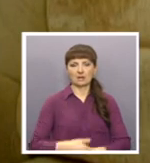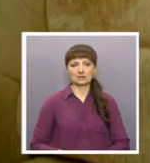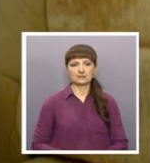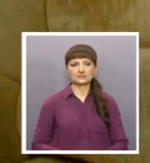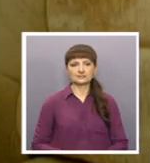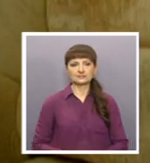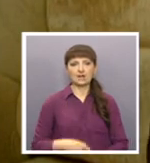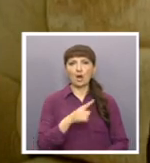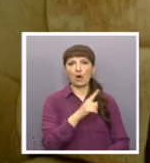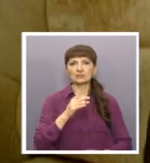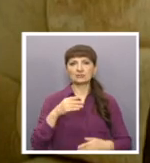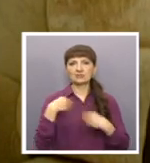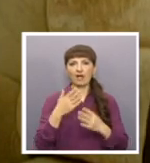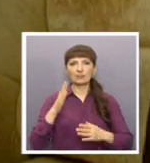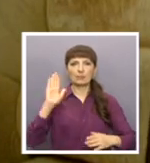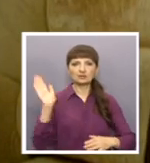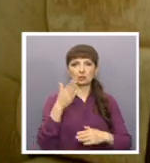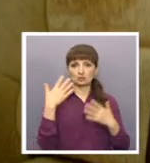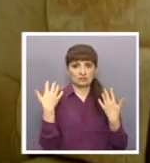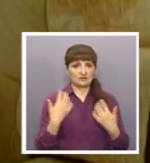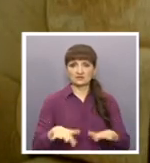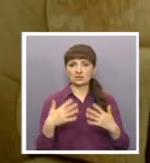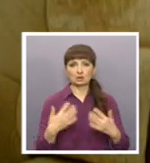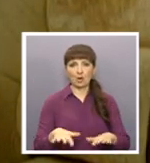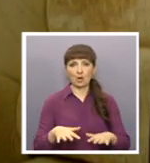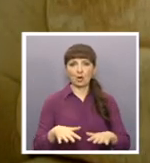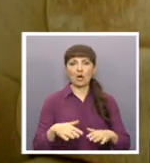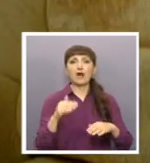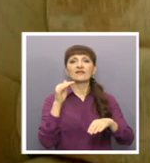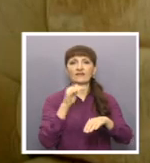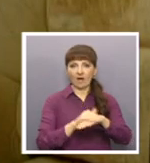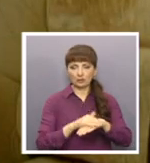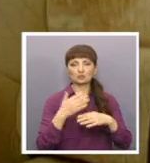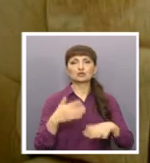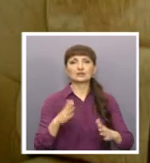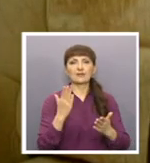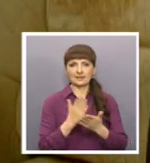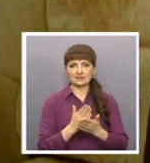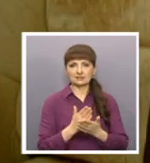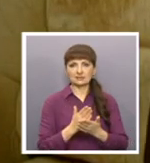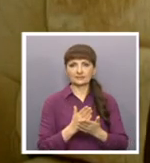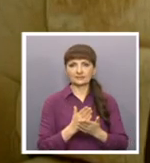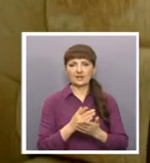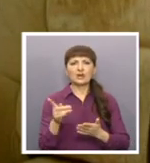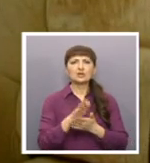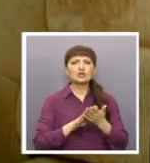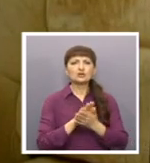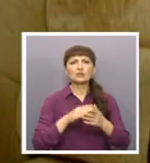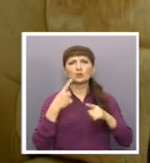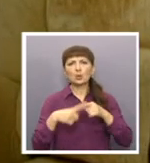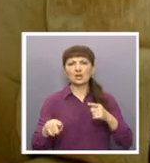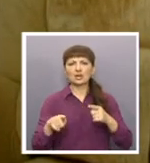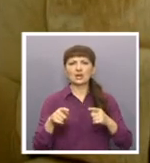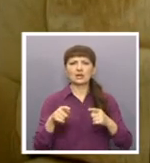Он просто пощечине ударил и все. Это уже доказуемо все. Нету там никаких